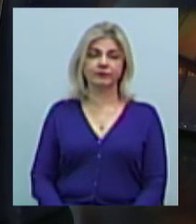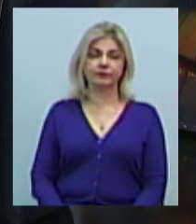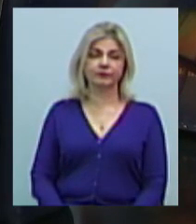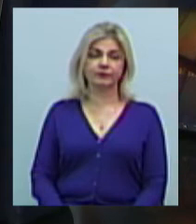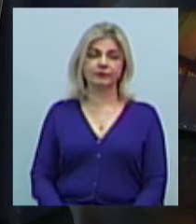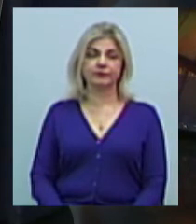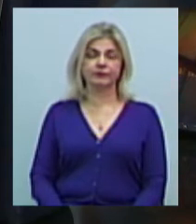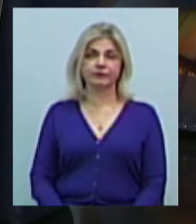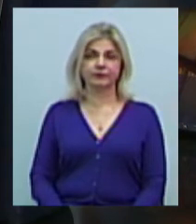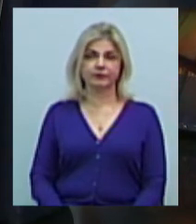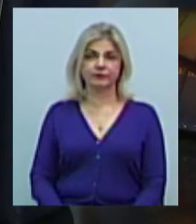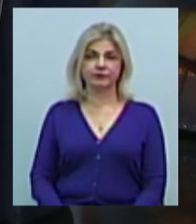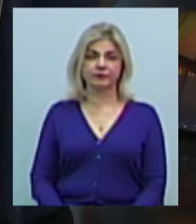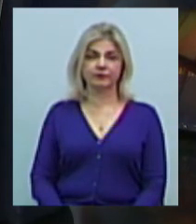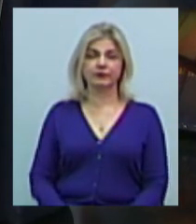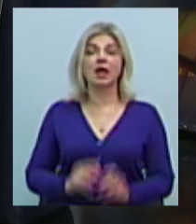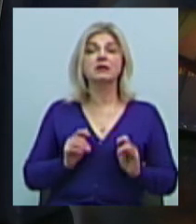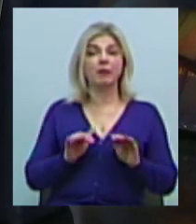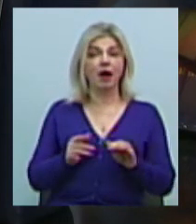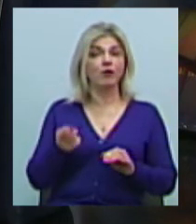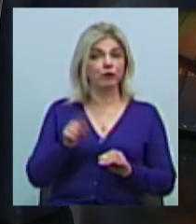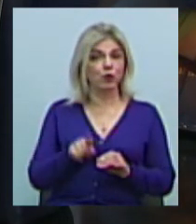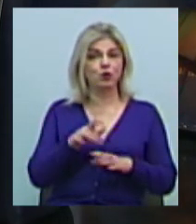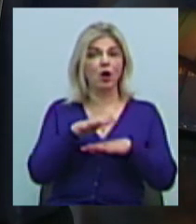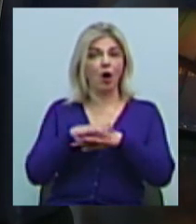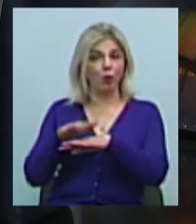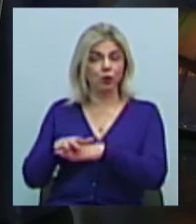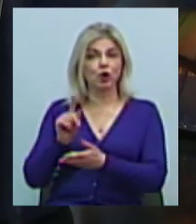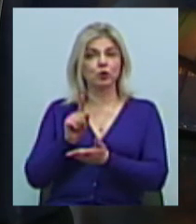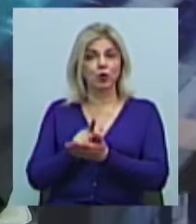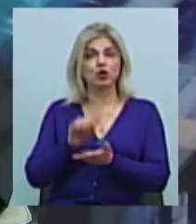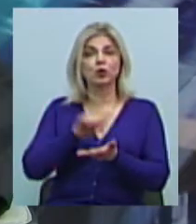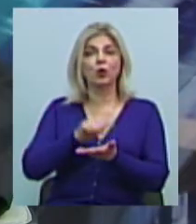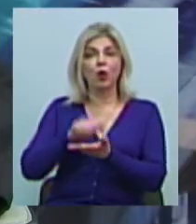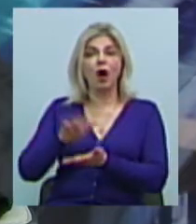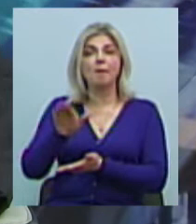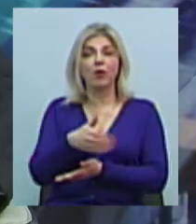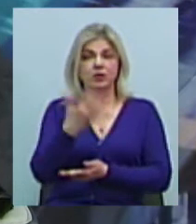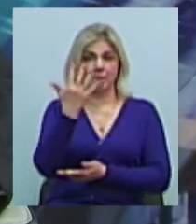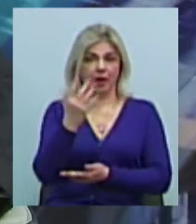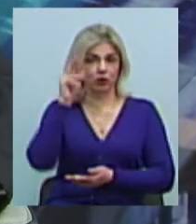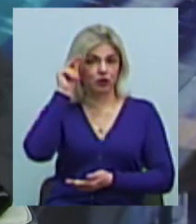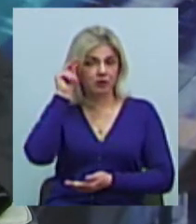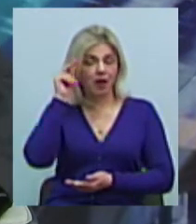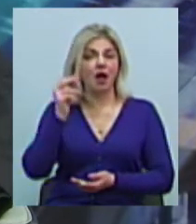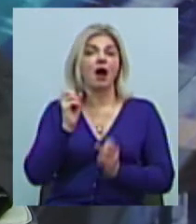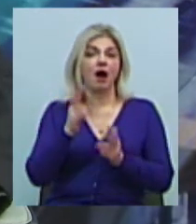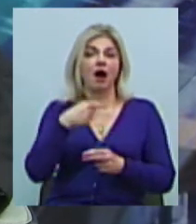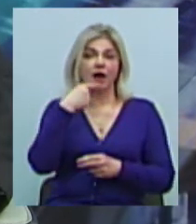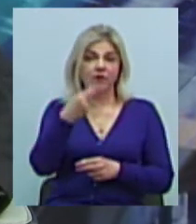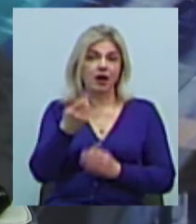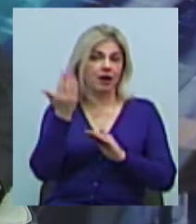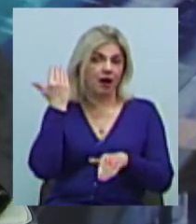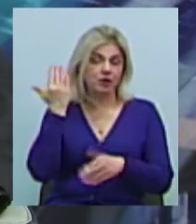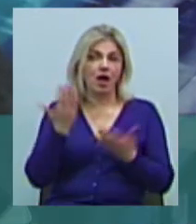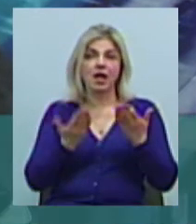Образилась наша глядачка, будь ласка. Справа в тому, що рахунки ми повинні вже друкувати після 5 числа. І, як я вже казав раніше, якщо